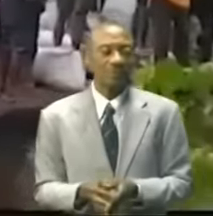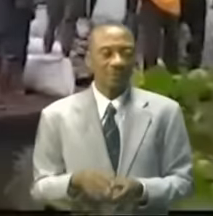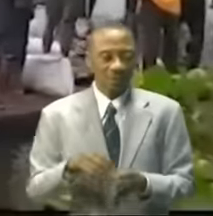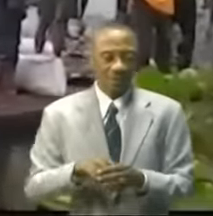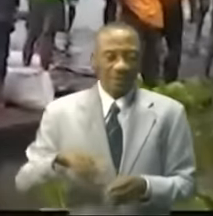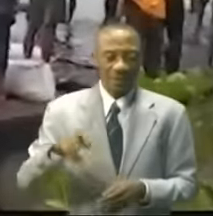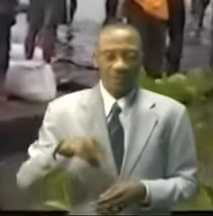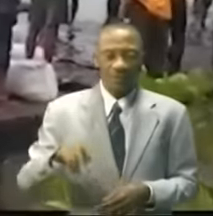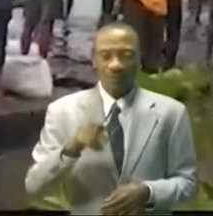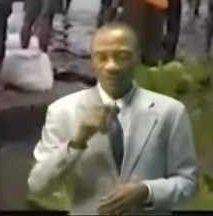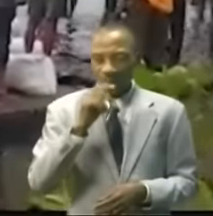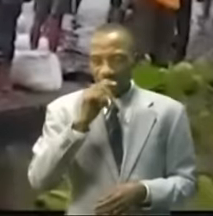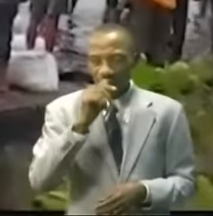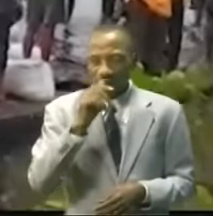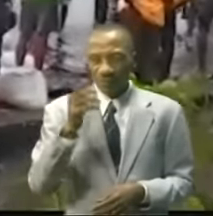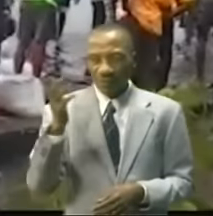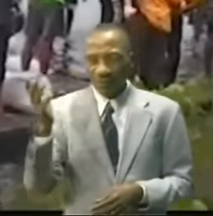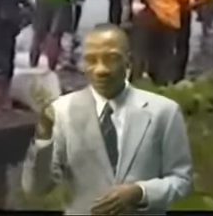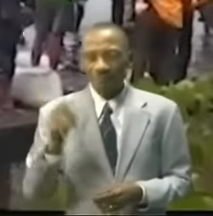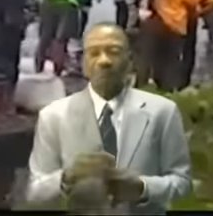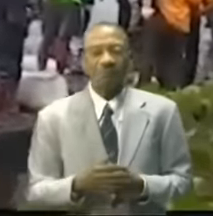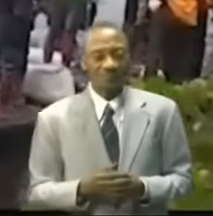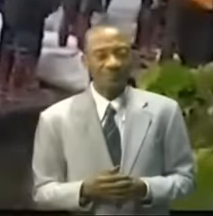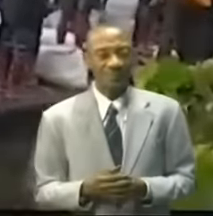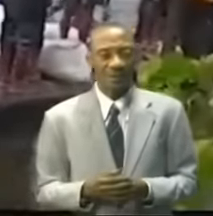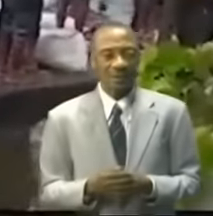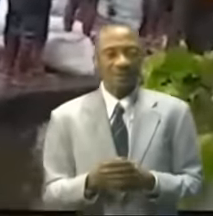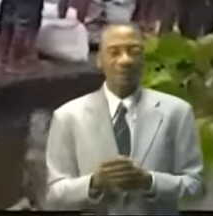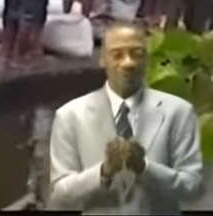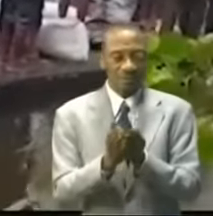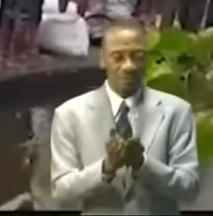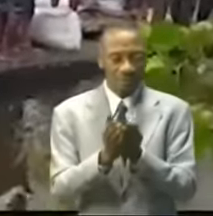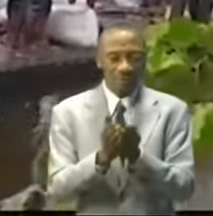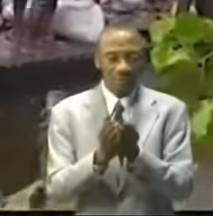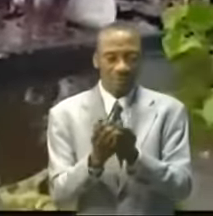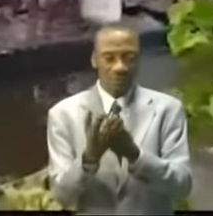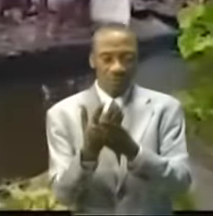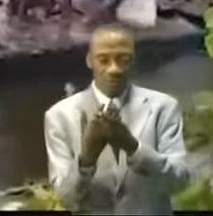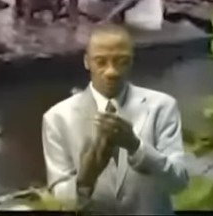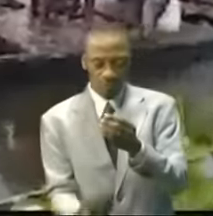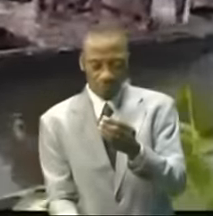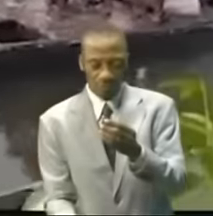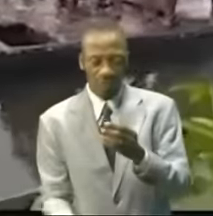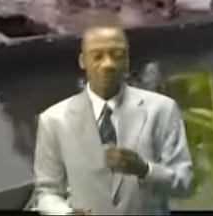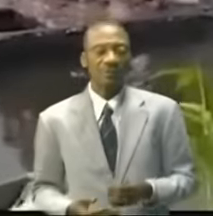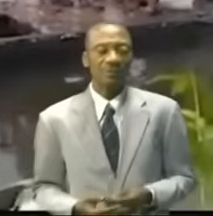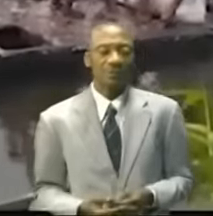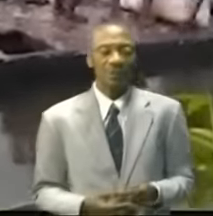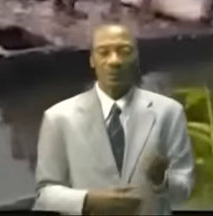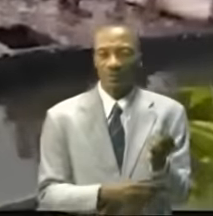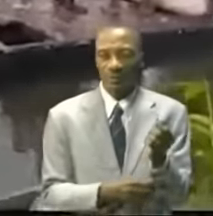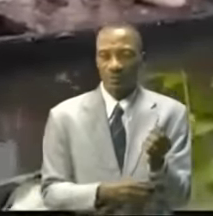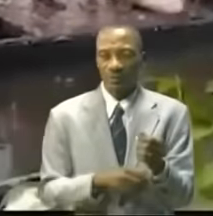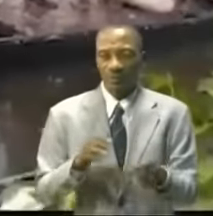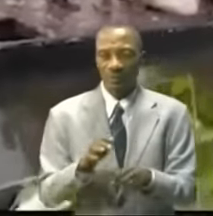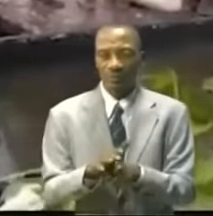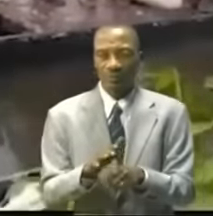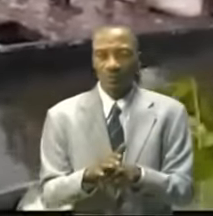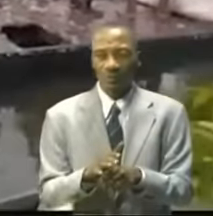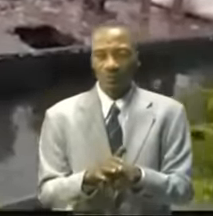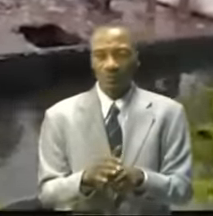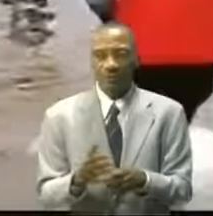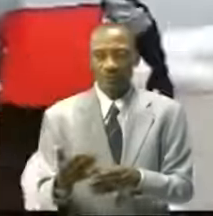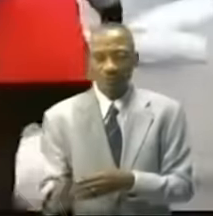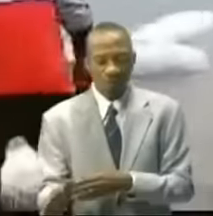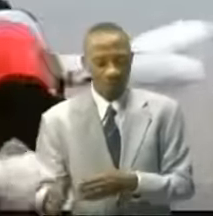dimanche 19 août 2024 au village de Mazoko, une localité située non loin de la commune rurale de Bokoro dans le territoire de Koutou à la province de